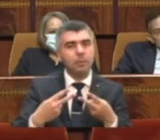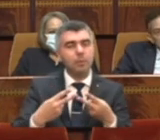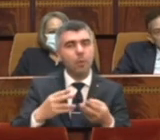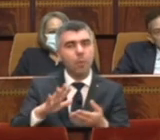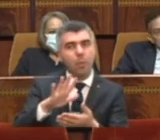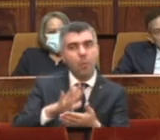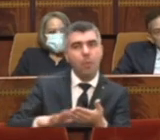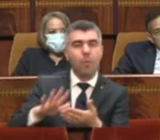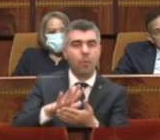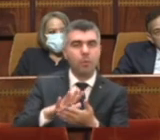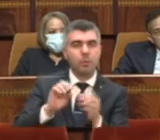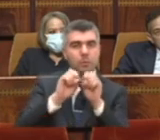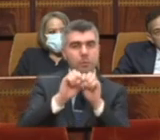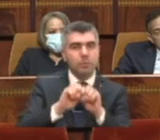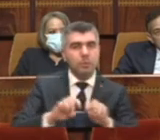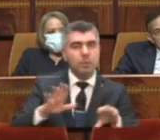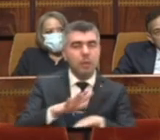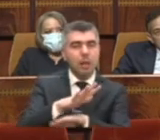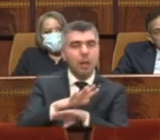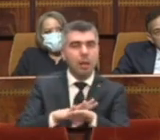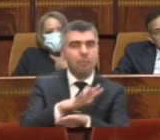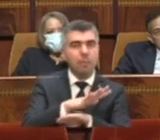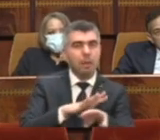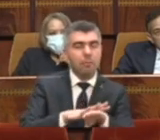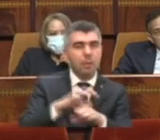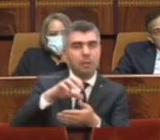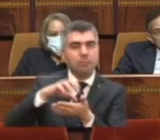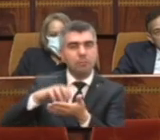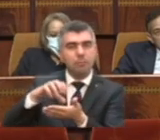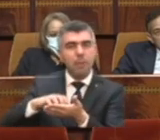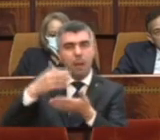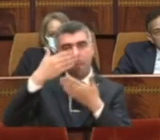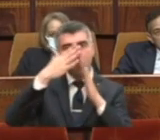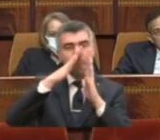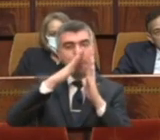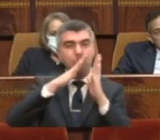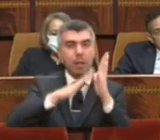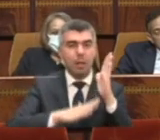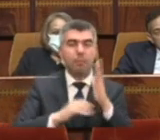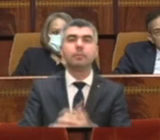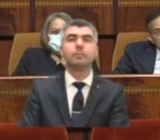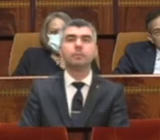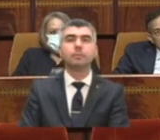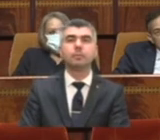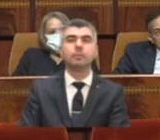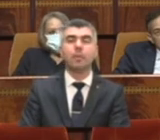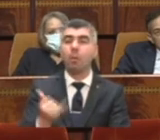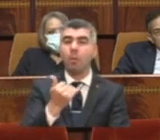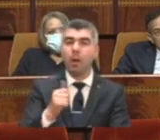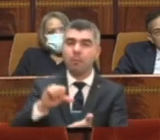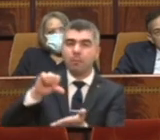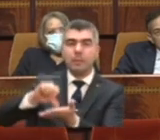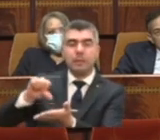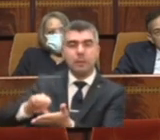السادة السيدات والسادة عمال الأقاليم على مجموع التراب الوطني، لتخول لهم في إطار لا تمركز